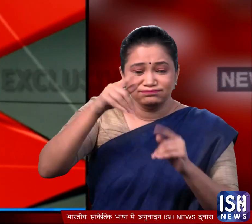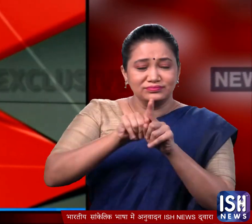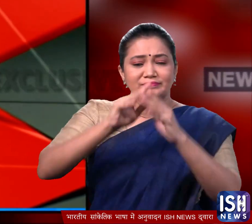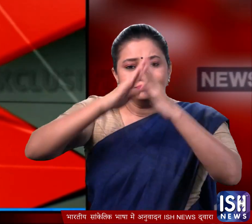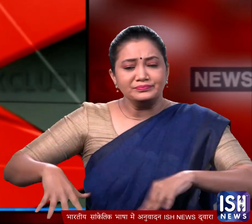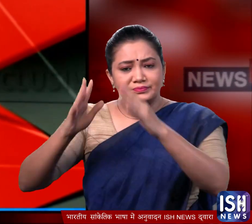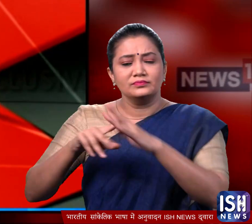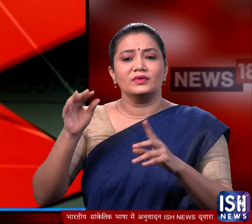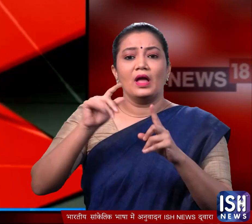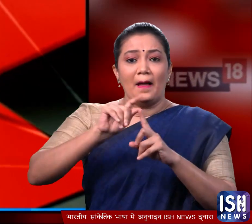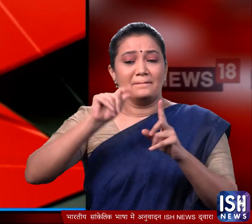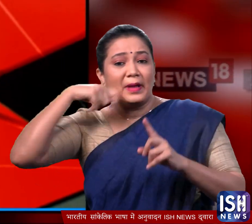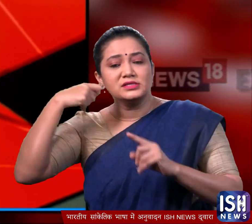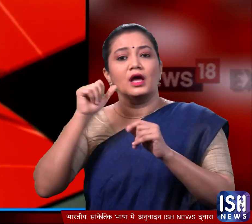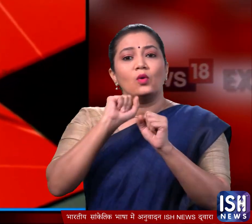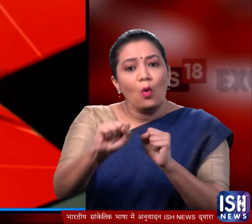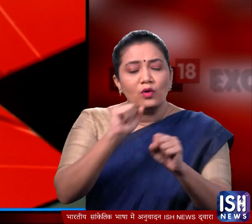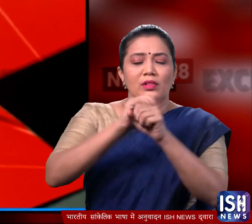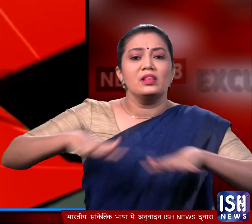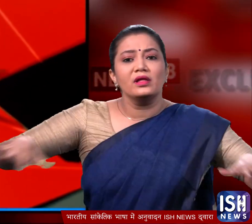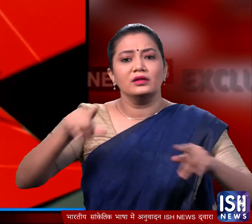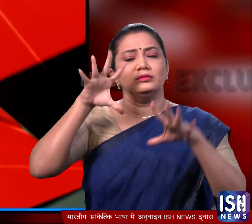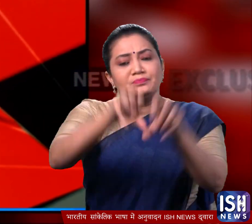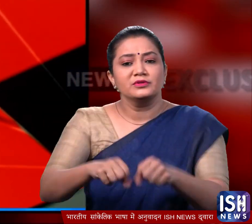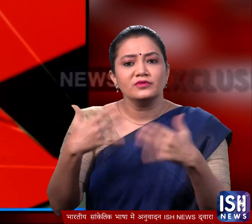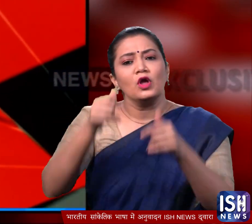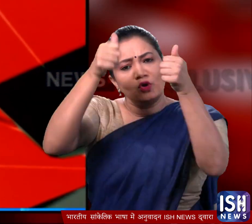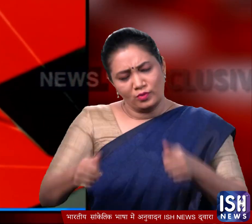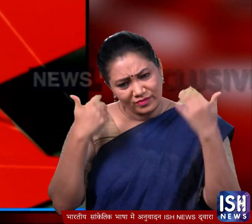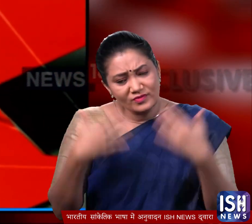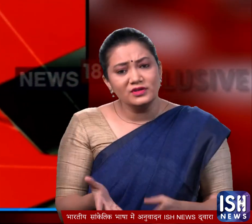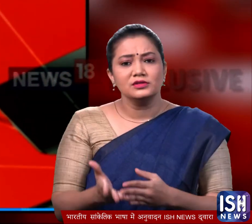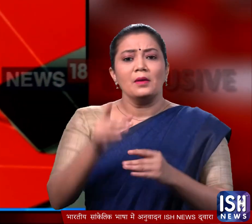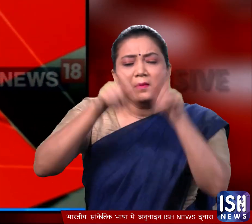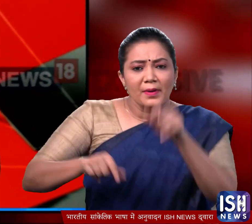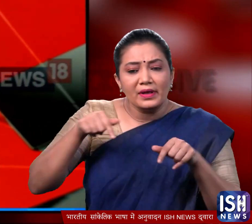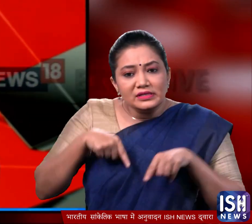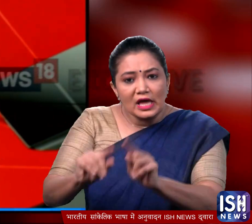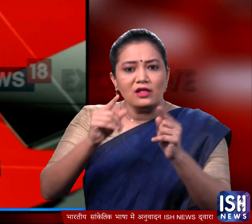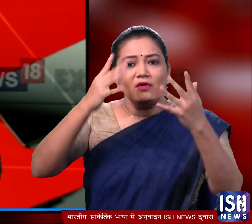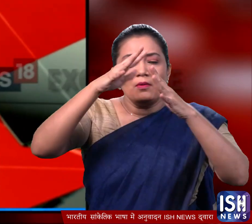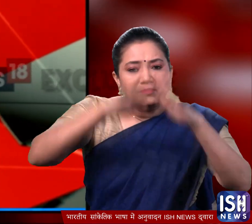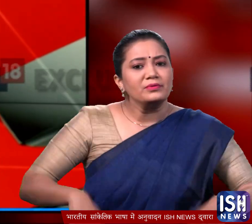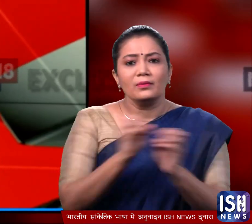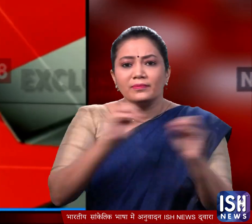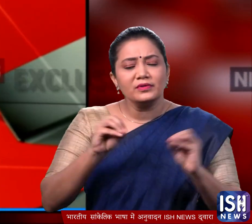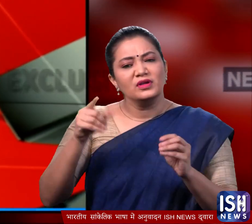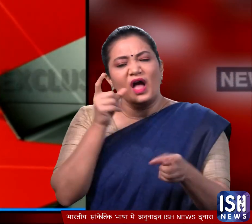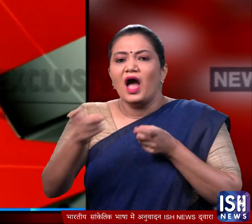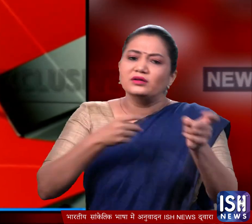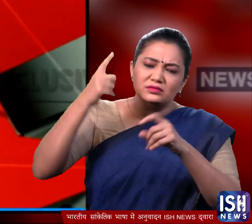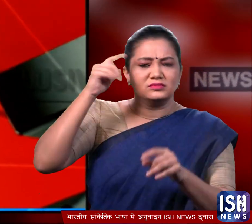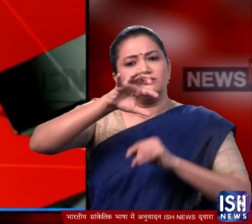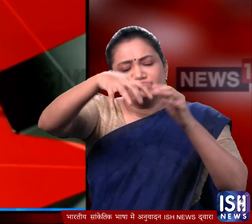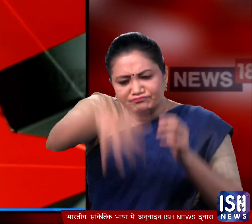तोड़े गए उन पर गांव पंचायत की जमीन पर कब्जा करने का आरोप था, जिसके लिए नोटिस भी दिया गया था। लेकिन जब लोगों ने खुद अवैध निर्माण नहीं हटाया तो प्रशासन